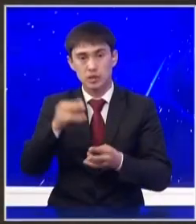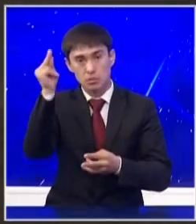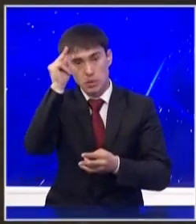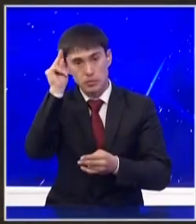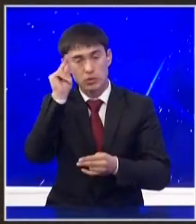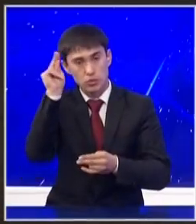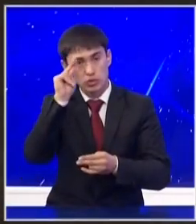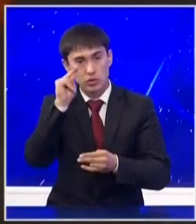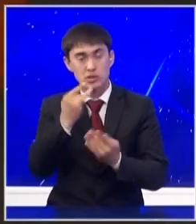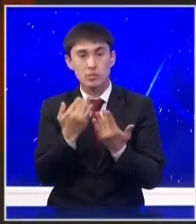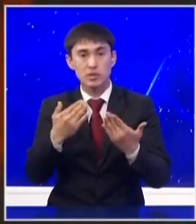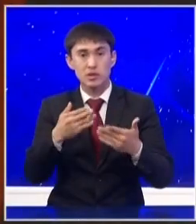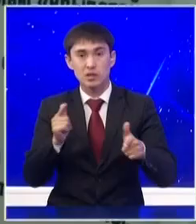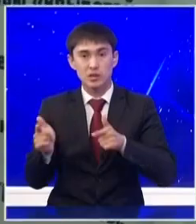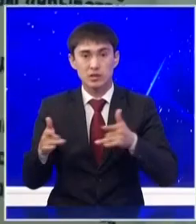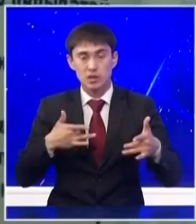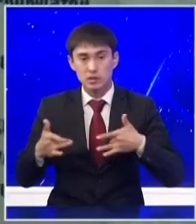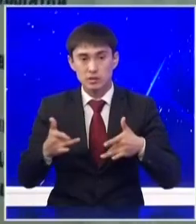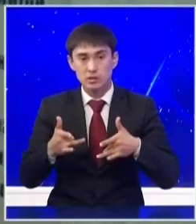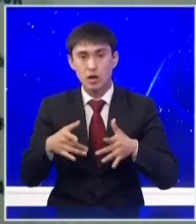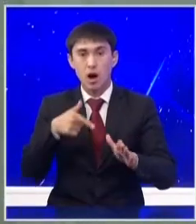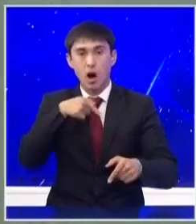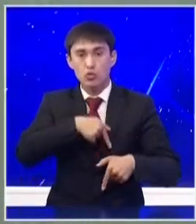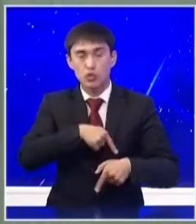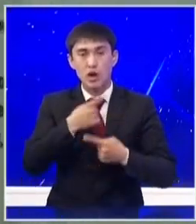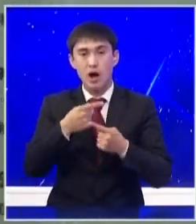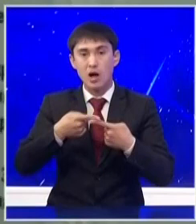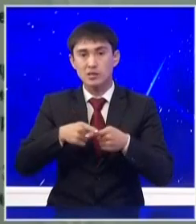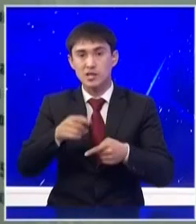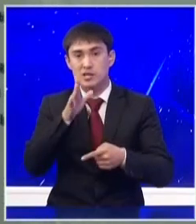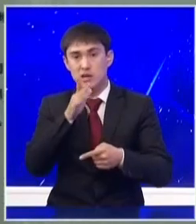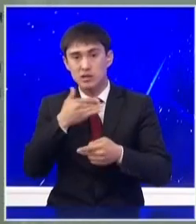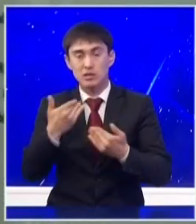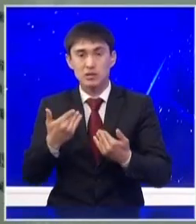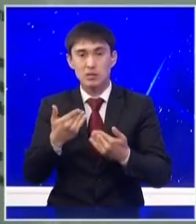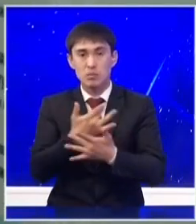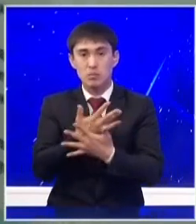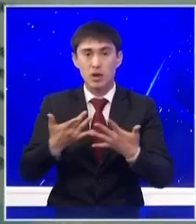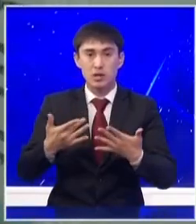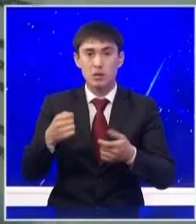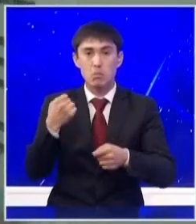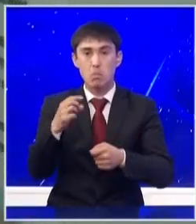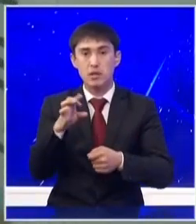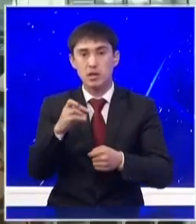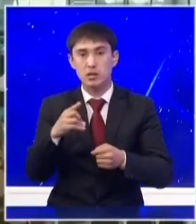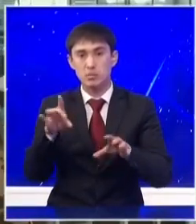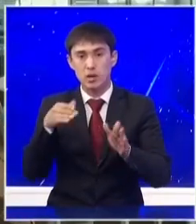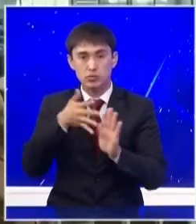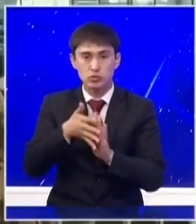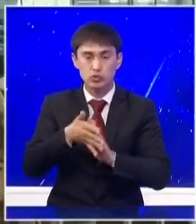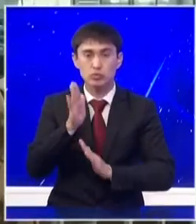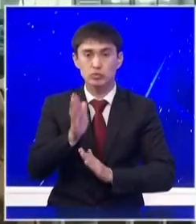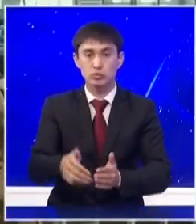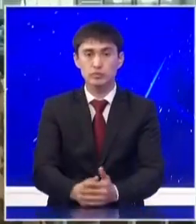болады. Саптық даярлық тәсілдерін қару-жарақтың әскери техника мен атыс қаруының материалдық бөлігін меңгереді.